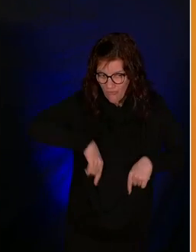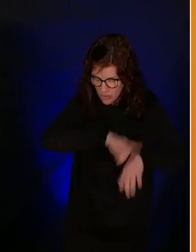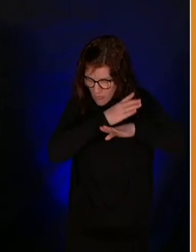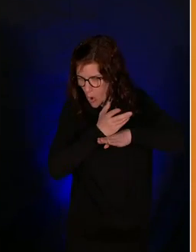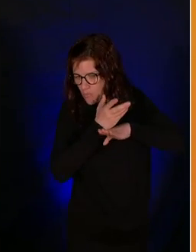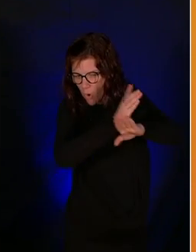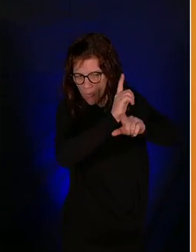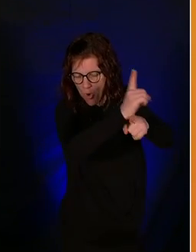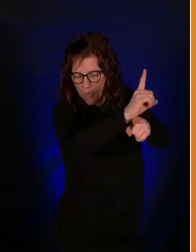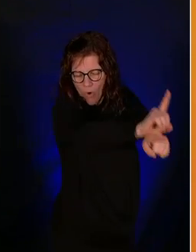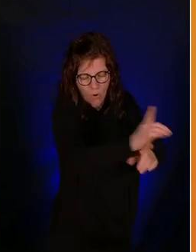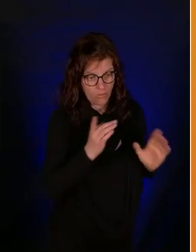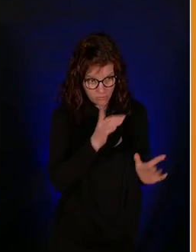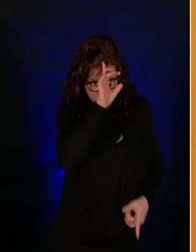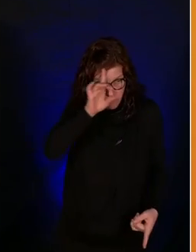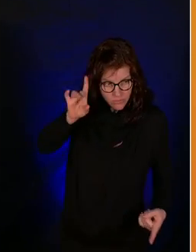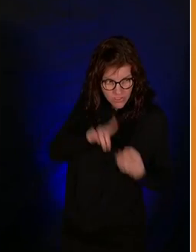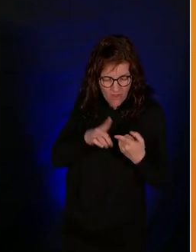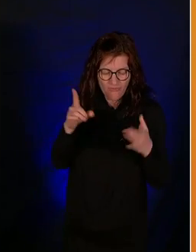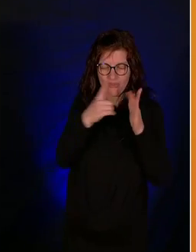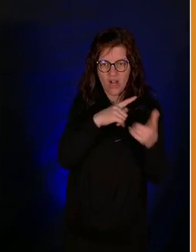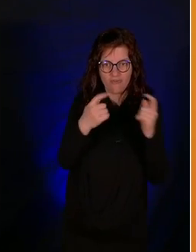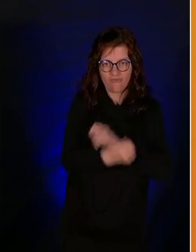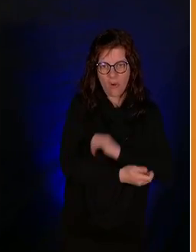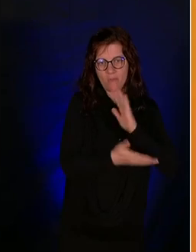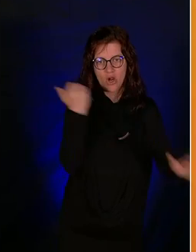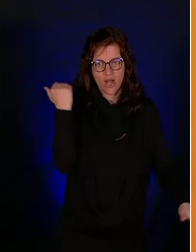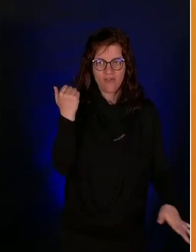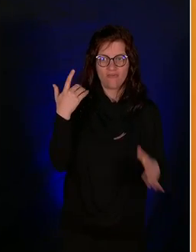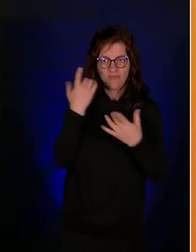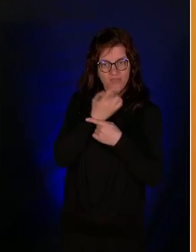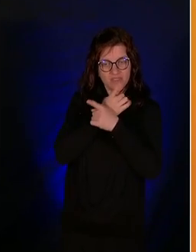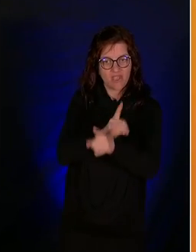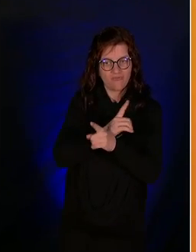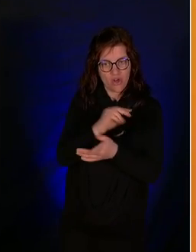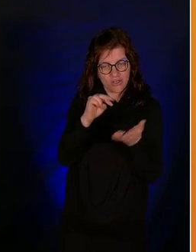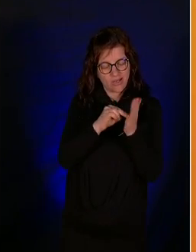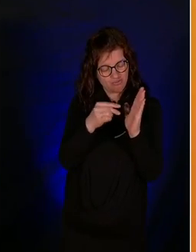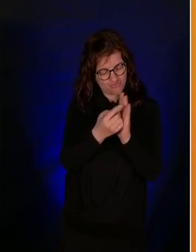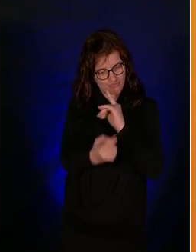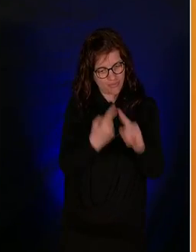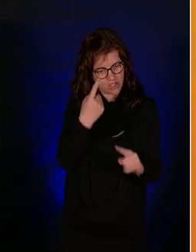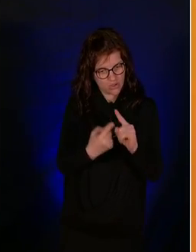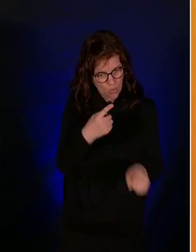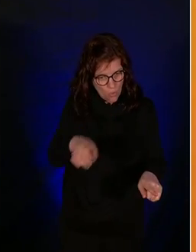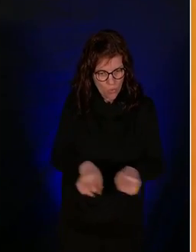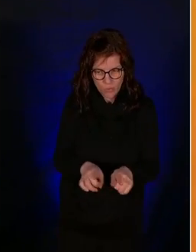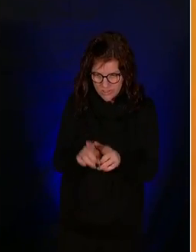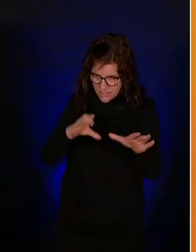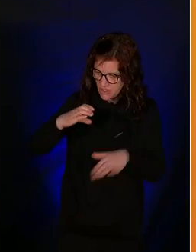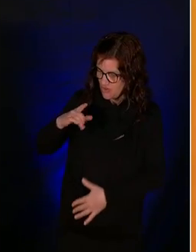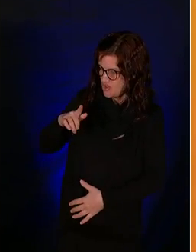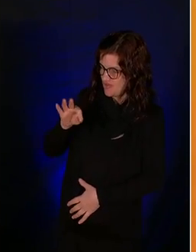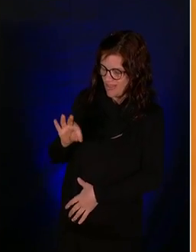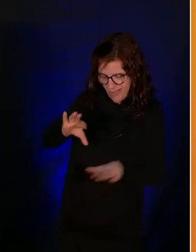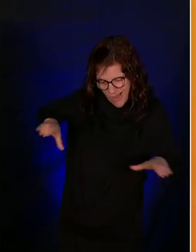Macron et obtenir le retrait de sa réforme, à défendre les régimes spéciaux et à rassembler la CGT, non en